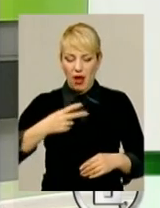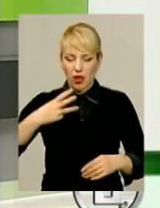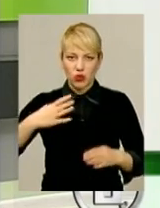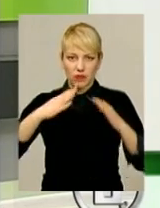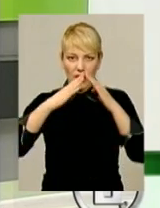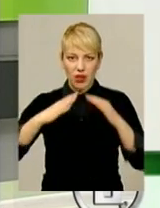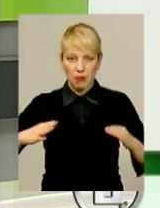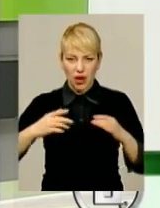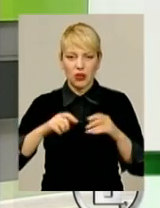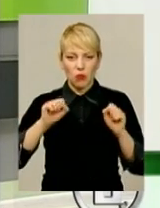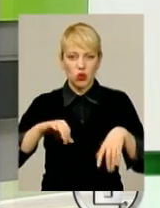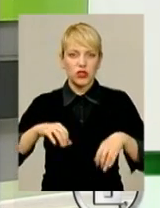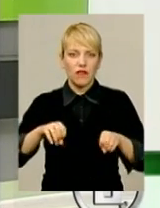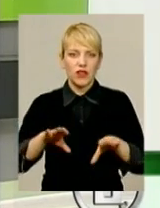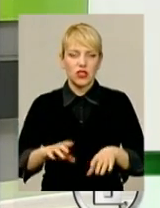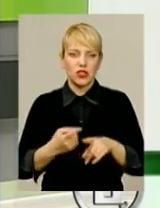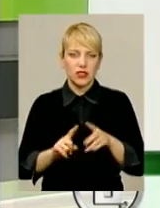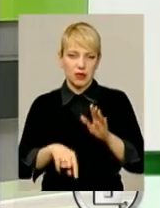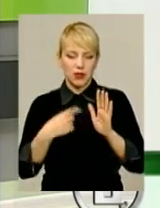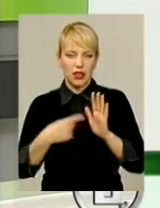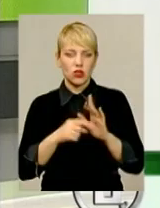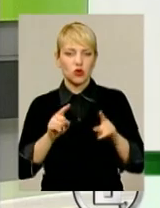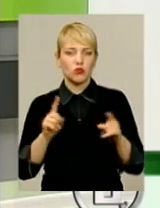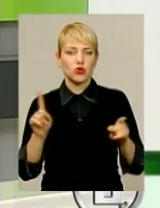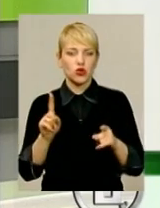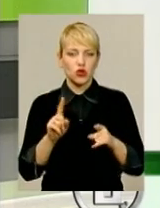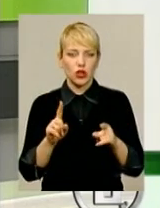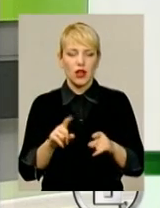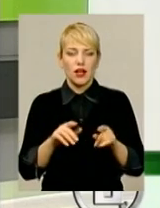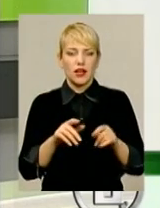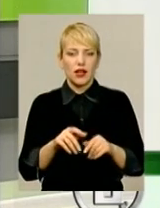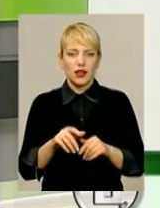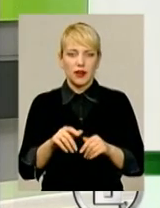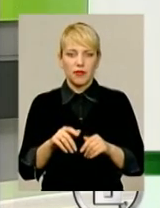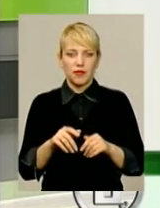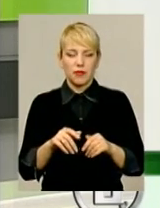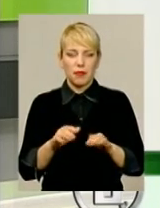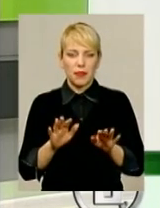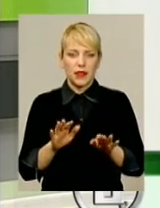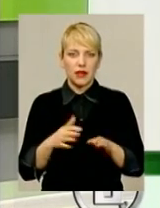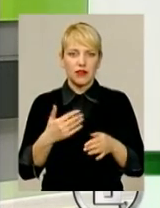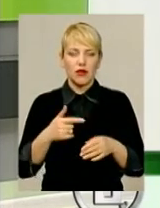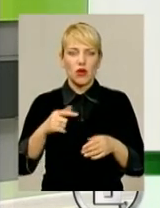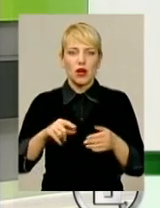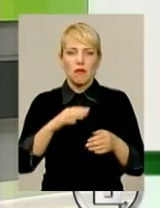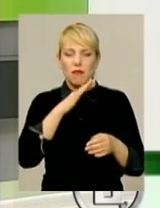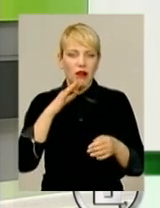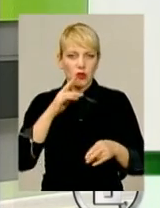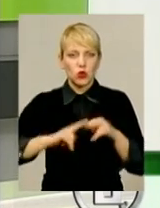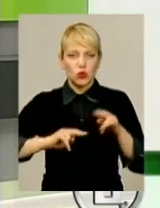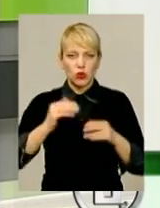можливо вирішити дане питання. Тому що щільність забудови вже дуже висока. Фактично,